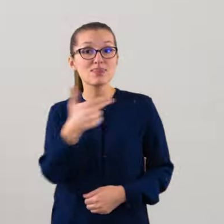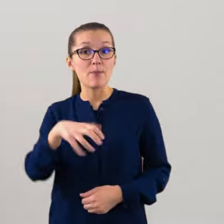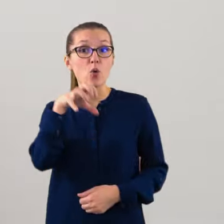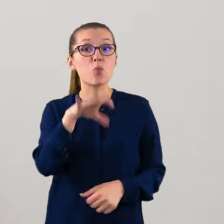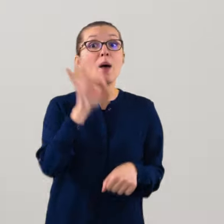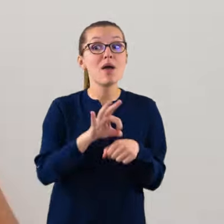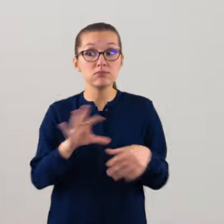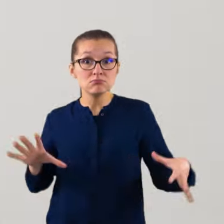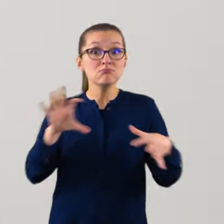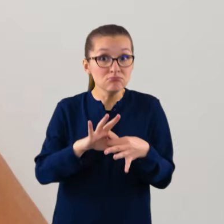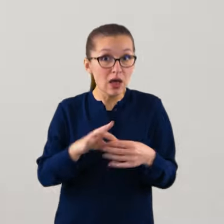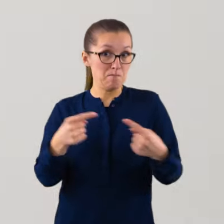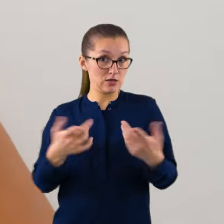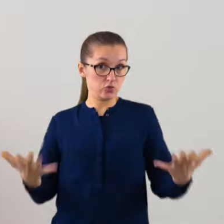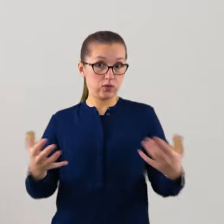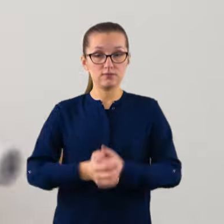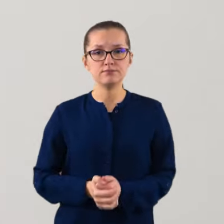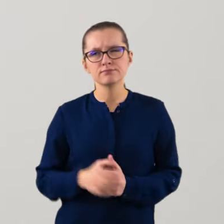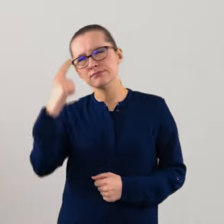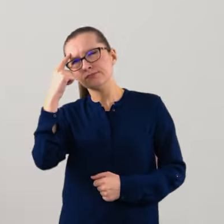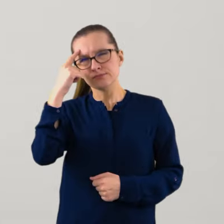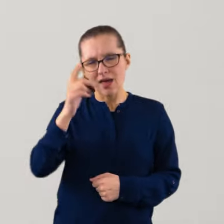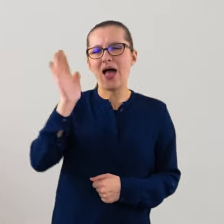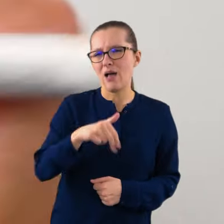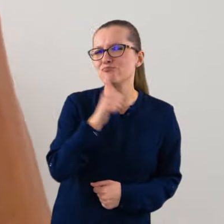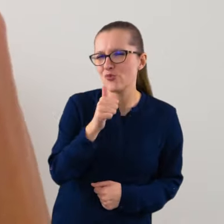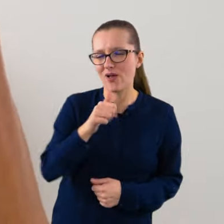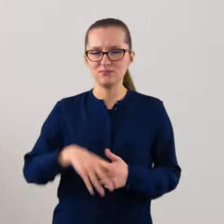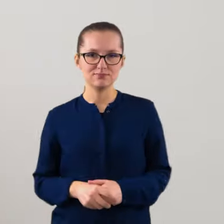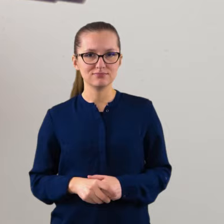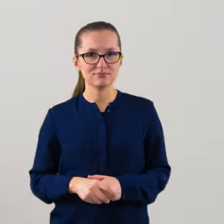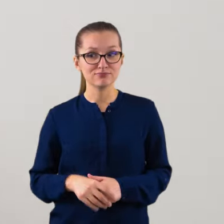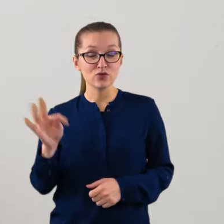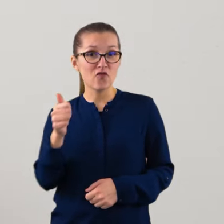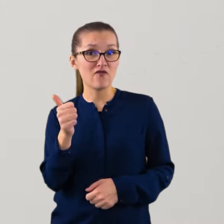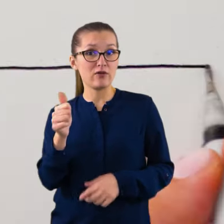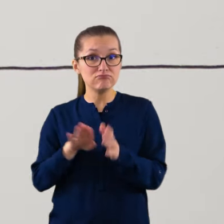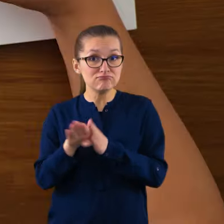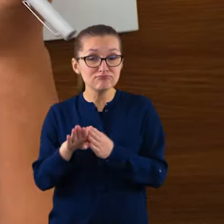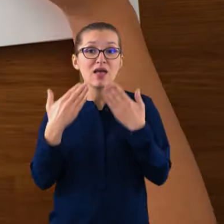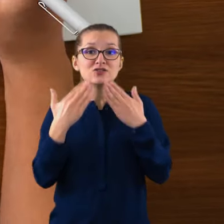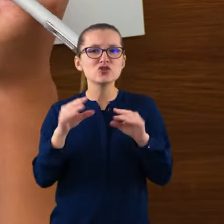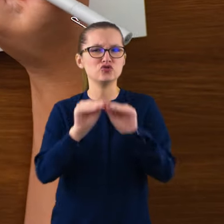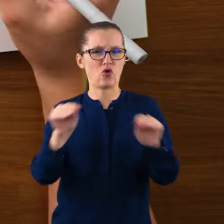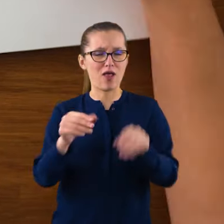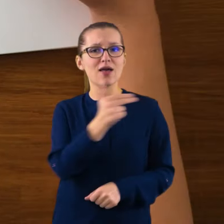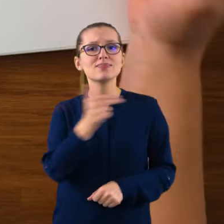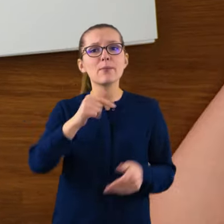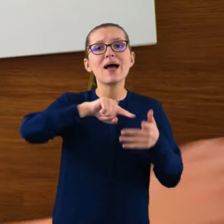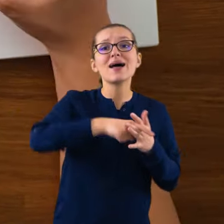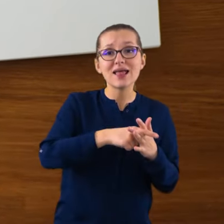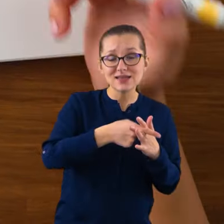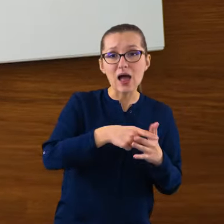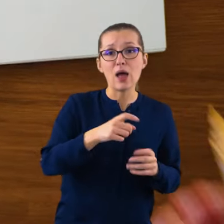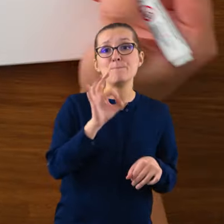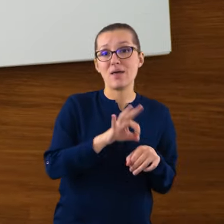Wiedziała, że jako technik weterynarii świetnie odnajdzie się w tematach okołomedycznych. Postanowiła iść za ciosem. Dzięki szkoleniu